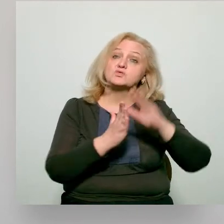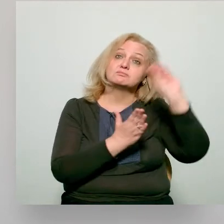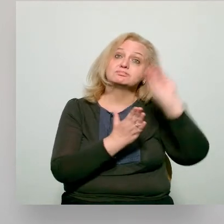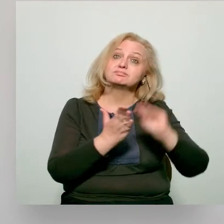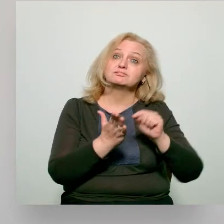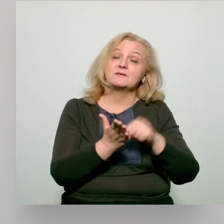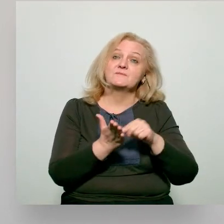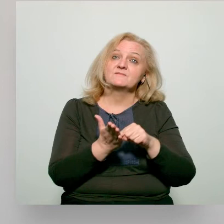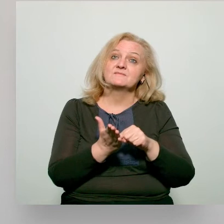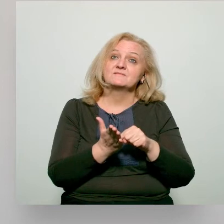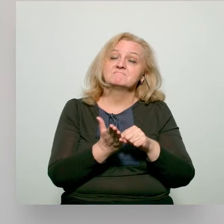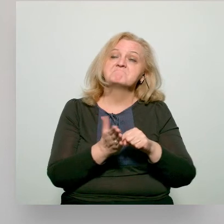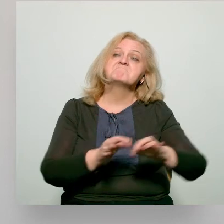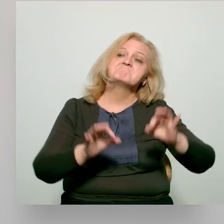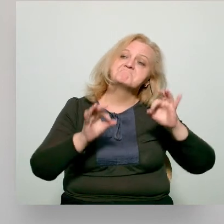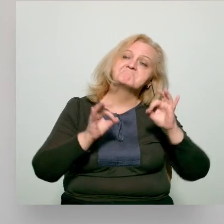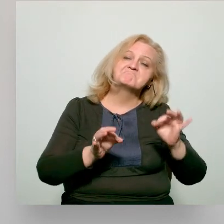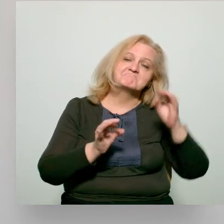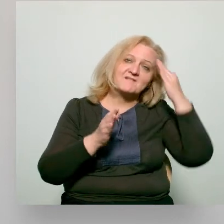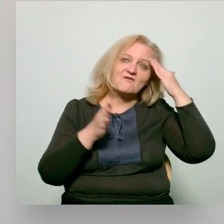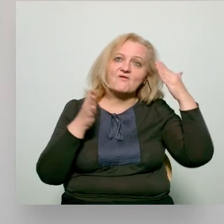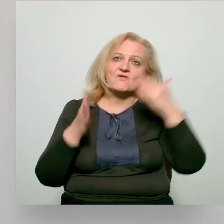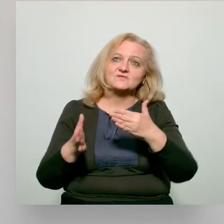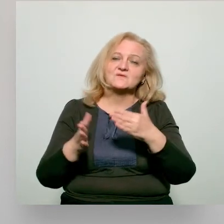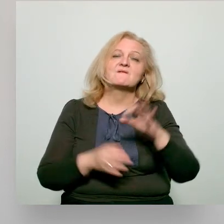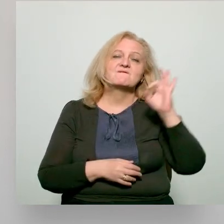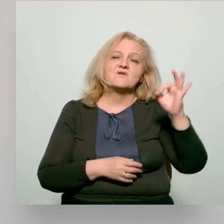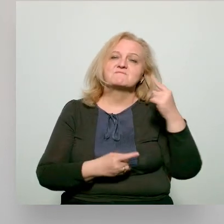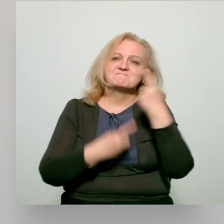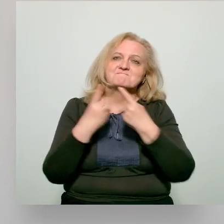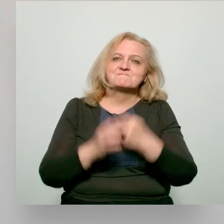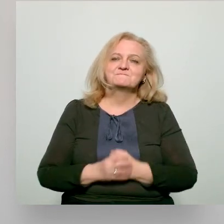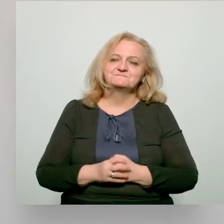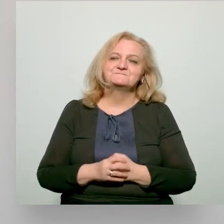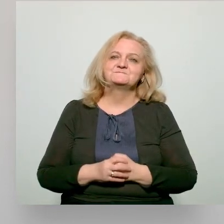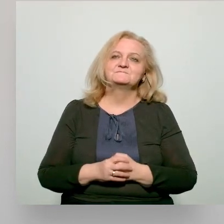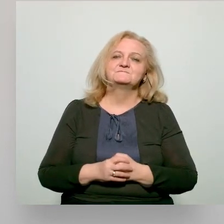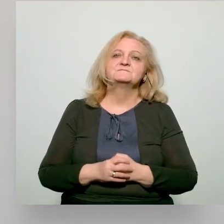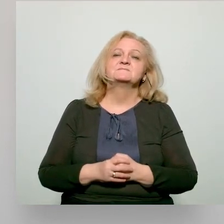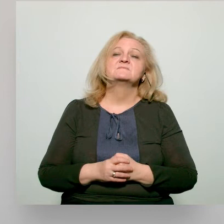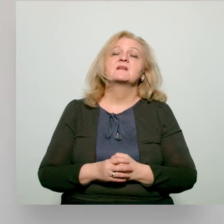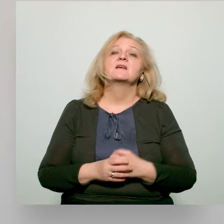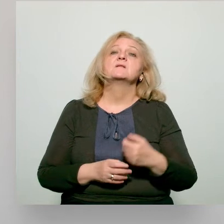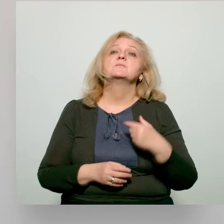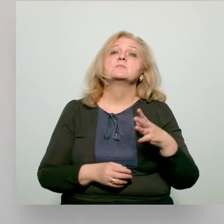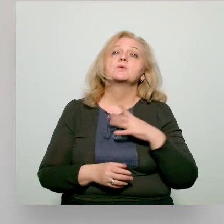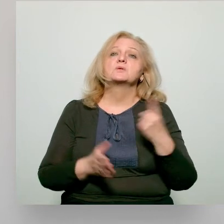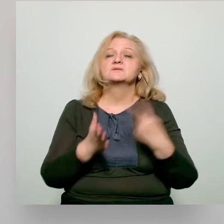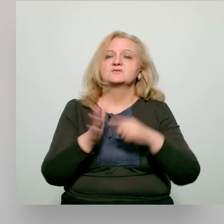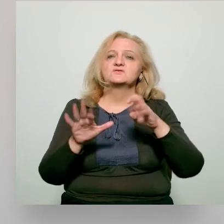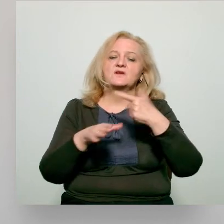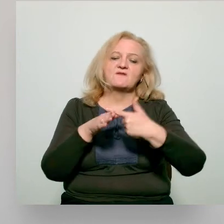bardzo właściwie skoncentrował swą uwagę na tym, jak w latach 20. pisał również o innych rzeczach,